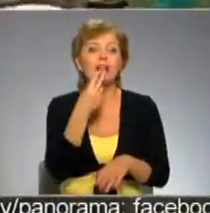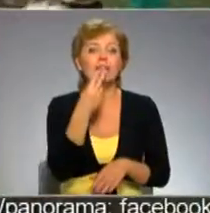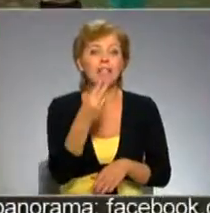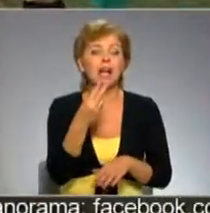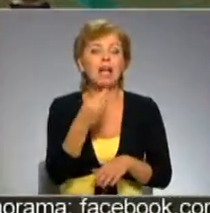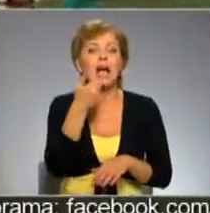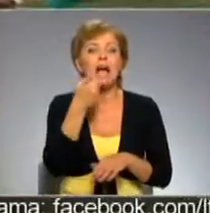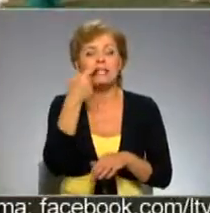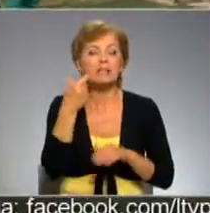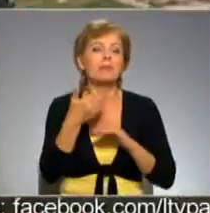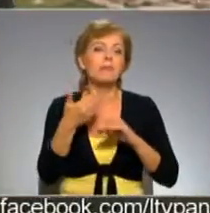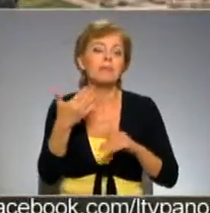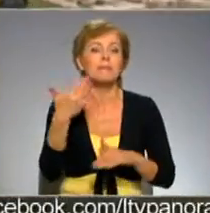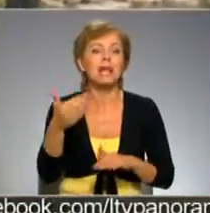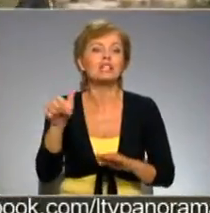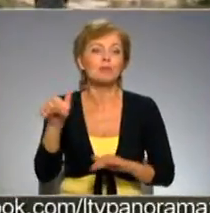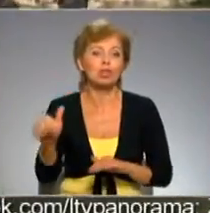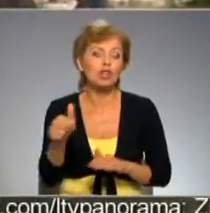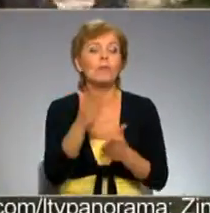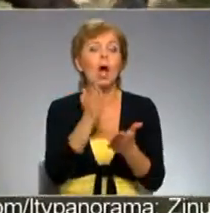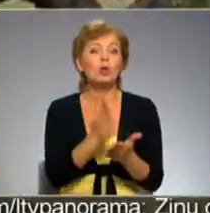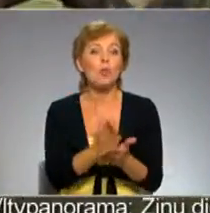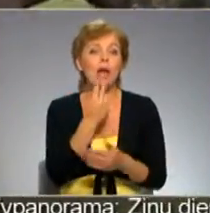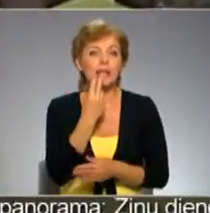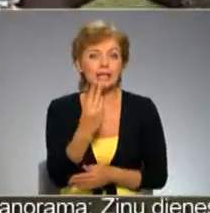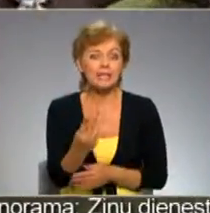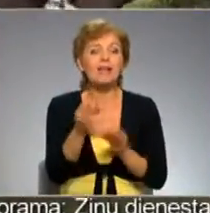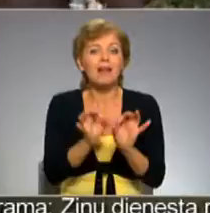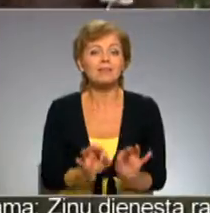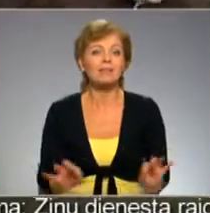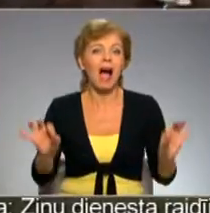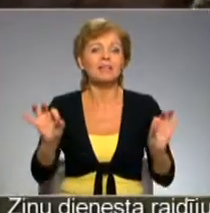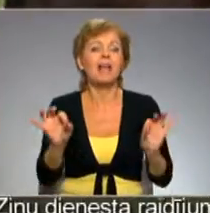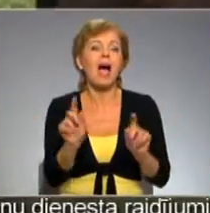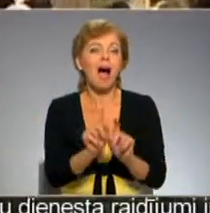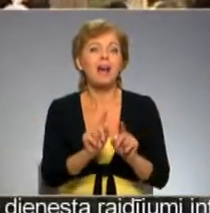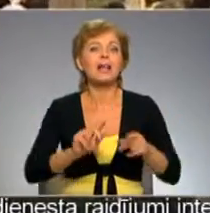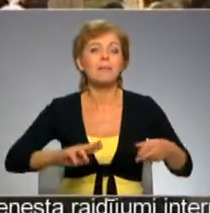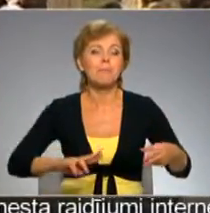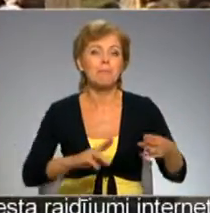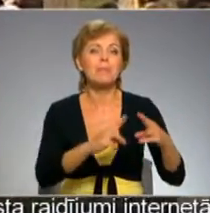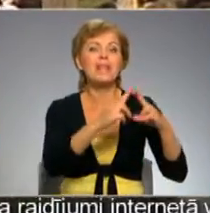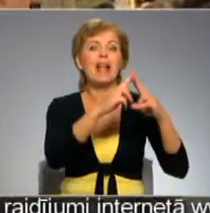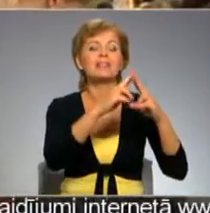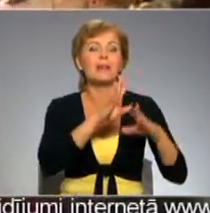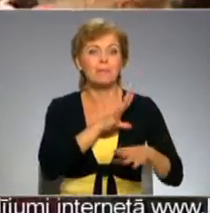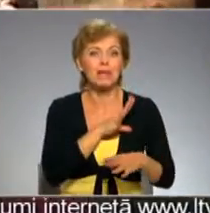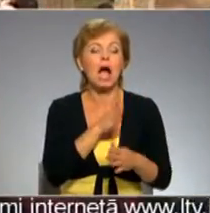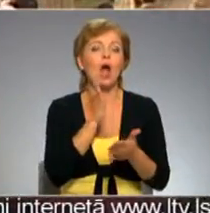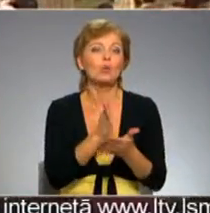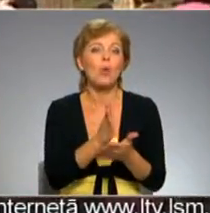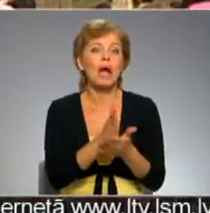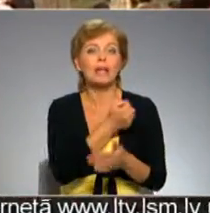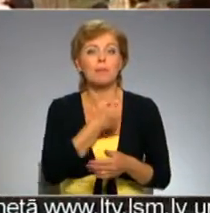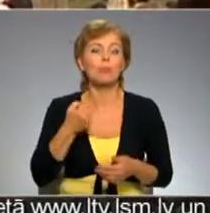pirms gadsimtiem 5-6? Nu noteikti izskatījās vēl daudz skaistāk, jo bija pati pils. Bet es domāju, ka jā, noteikti